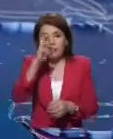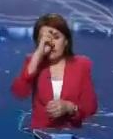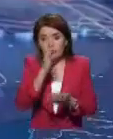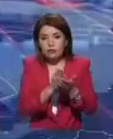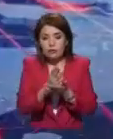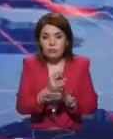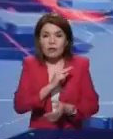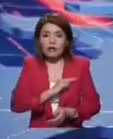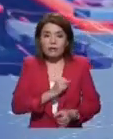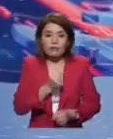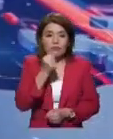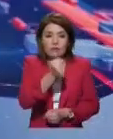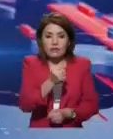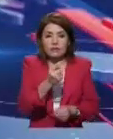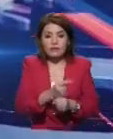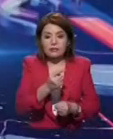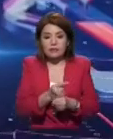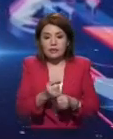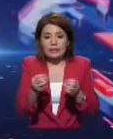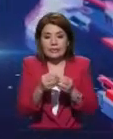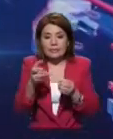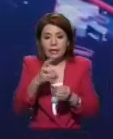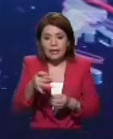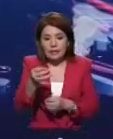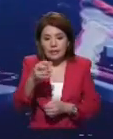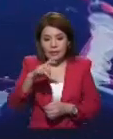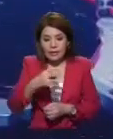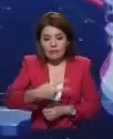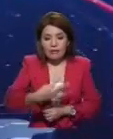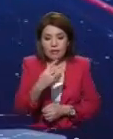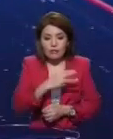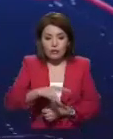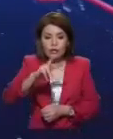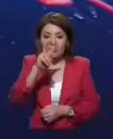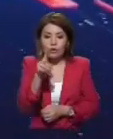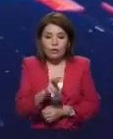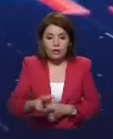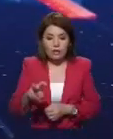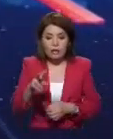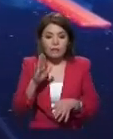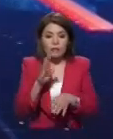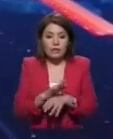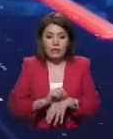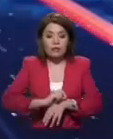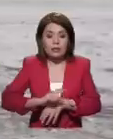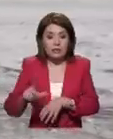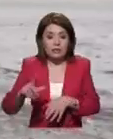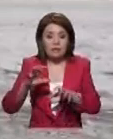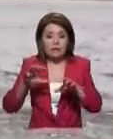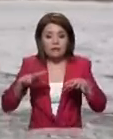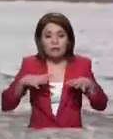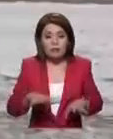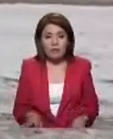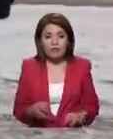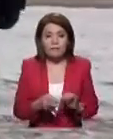государства взыскано свыше 10 миллиардов тенге и 24 миллиона долларов США. Приговор не вступил в законную силу. К